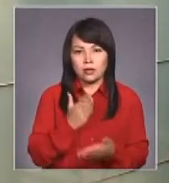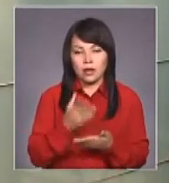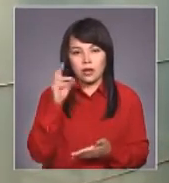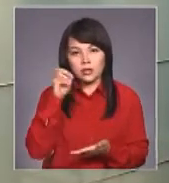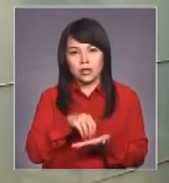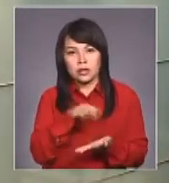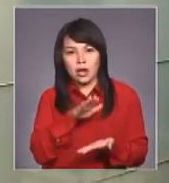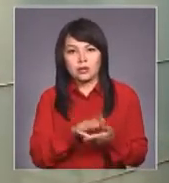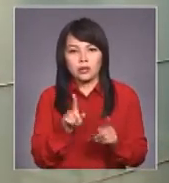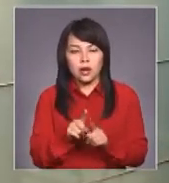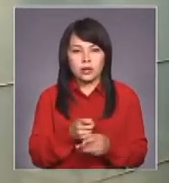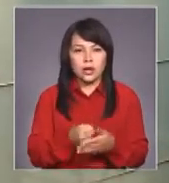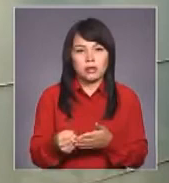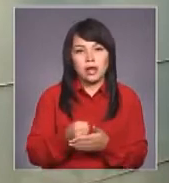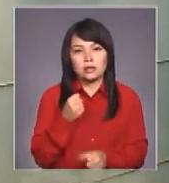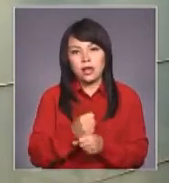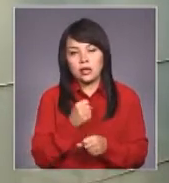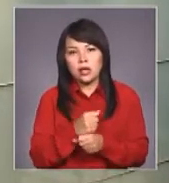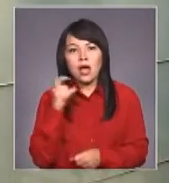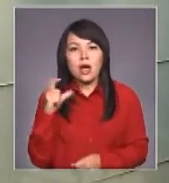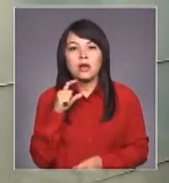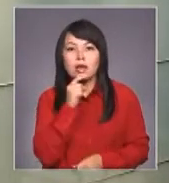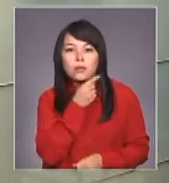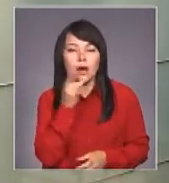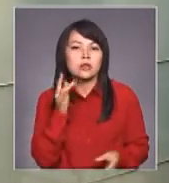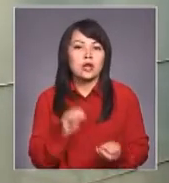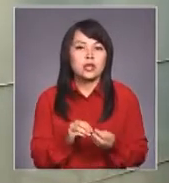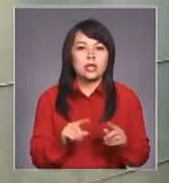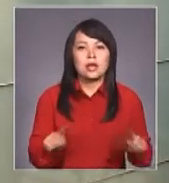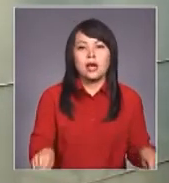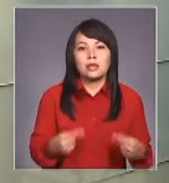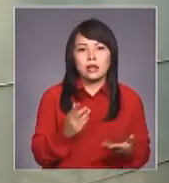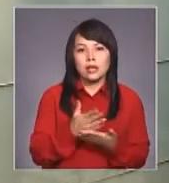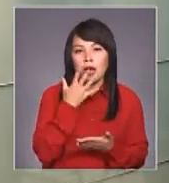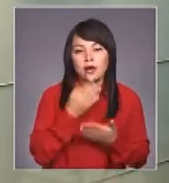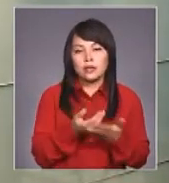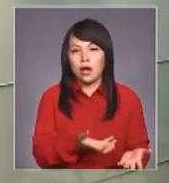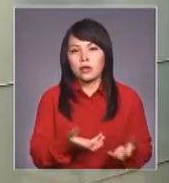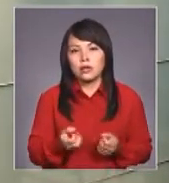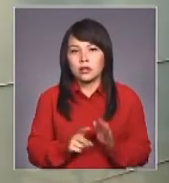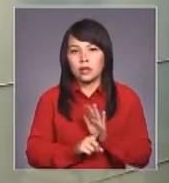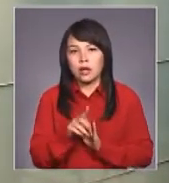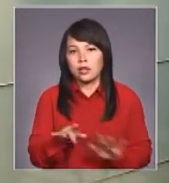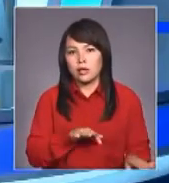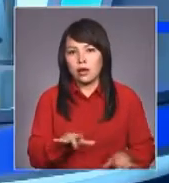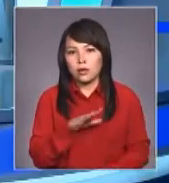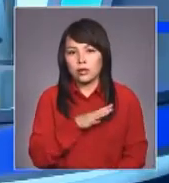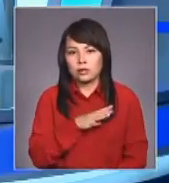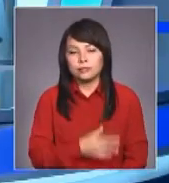емес, өтемпаздықты арттырып, экономиканы тұрақтандыру жолында шаралар қабылдап жатыр.